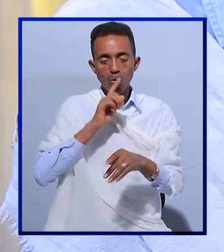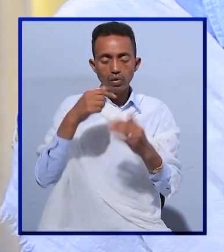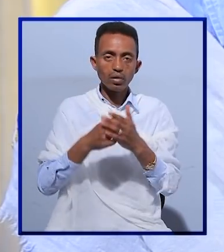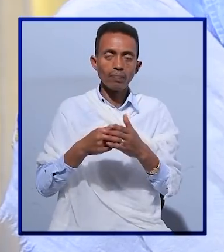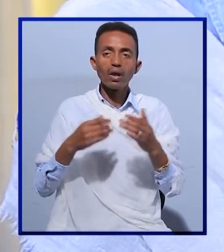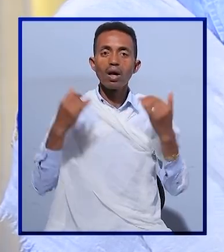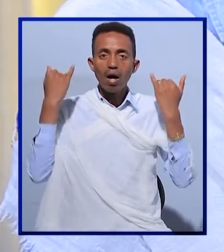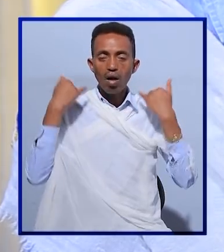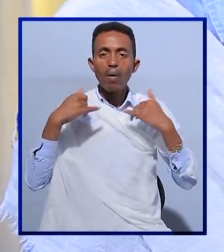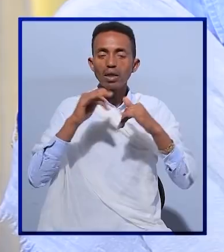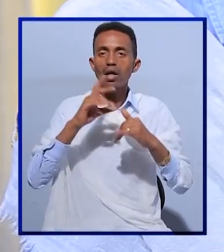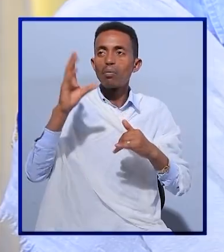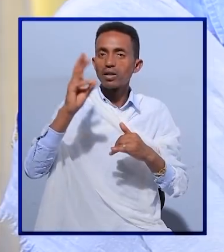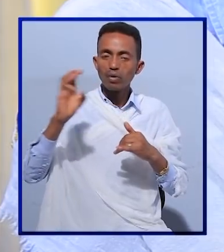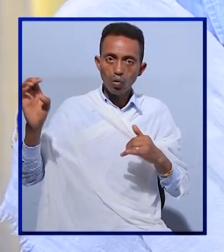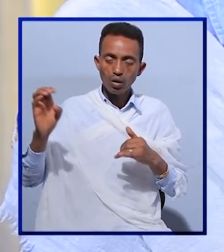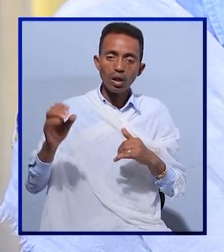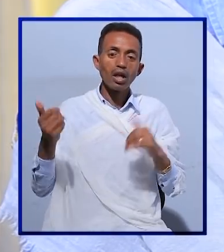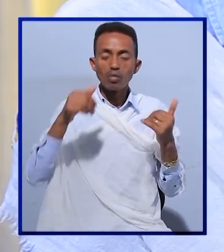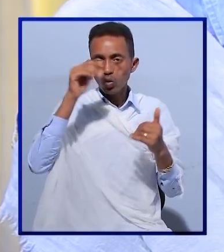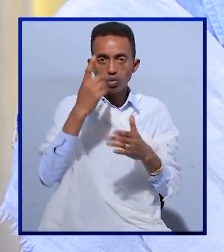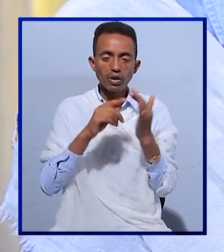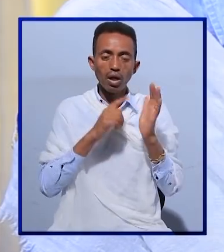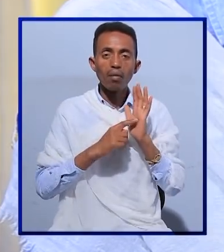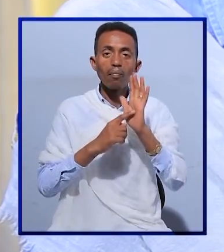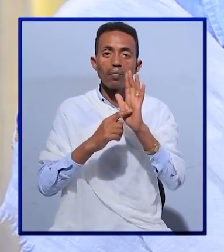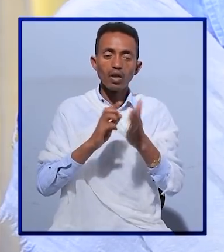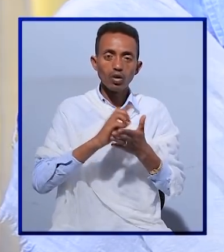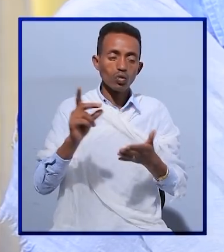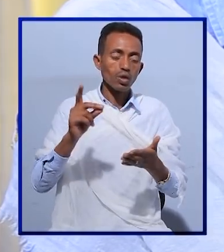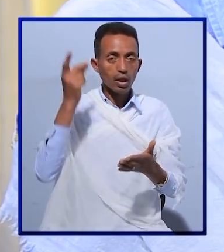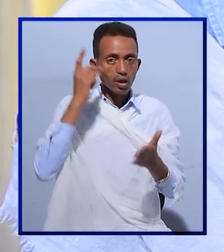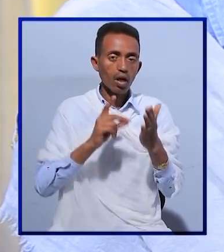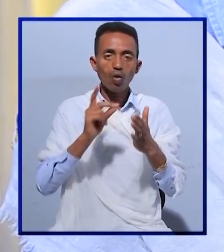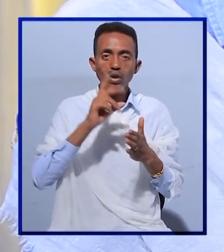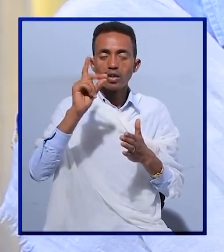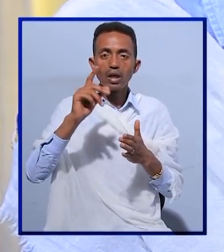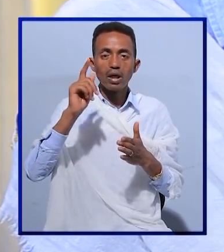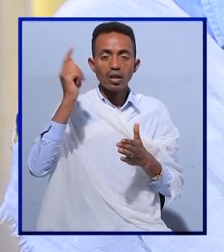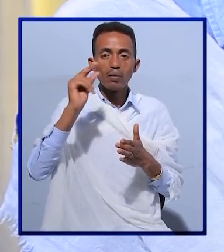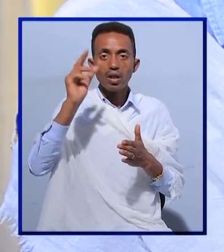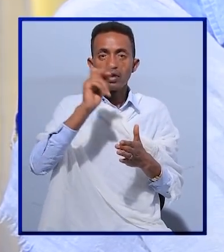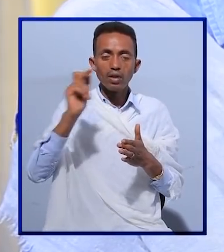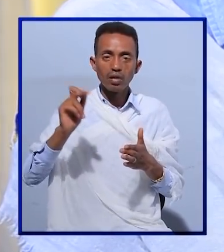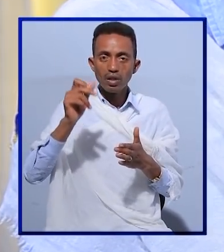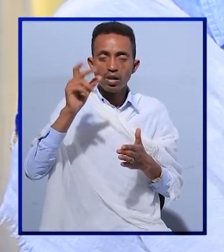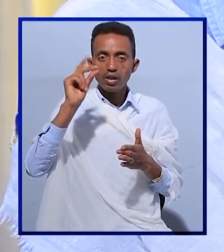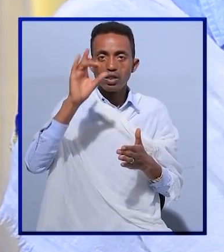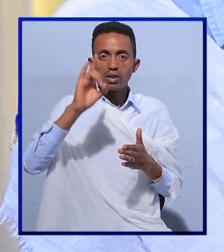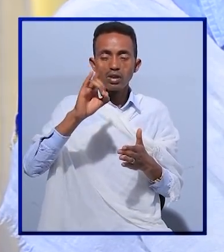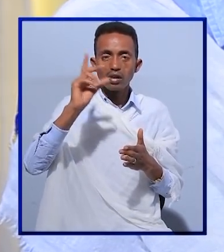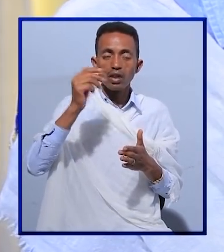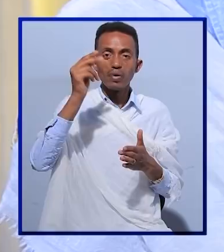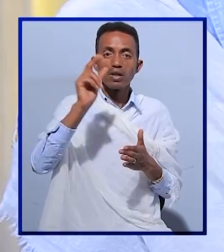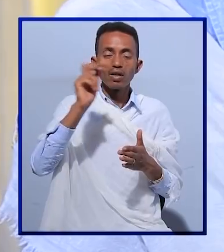ነው ማተብ። እርግጥ ማተብን በስድስተኛው ክፍለ ዘመን ለተጠመቁ ሰዎች ማሰር የጀመረው ቅዱስ ያዕቆብ ዘልብረዲ